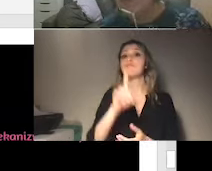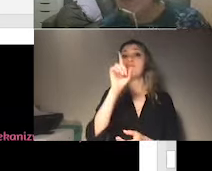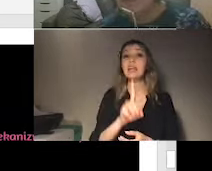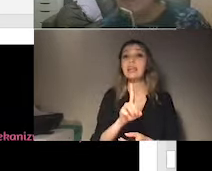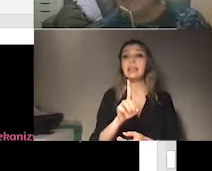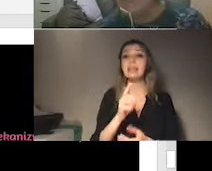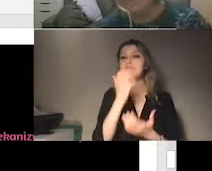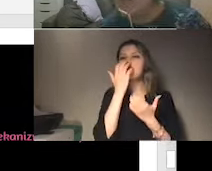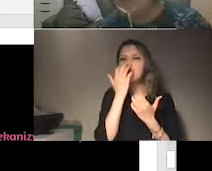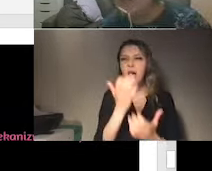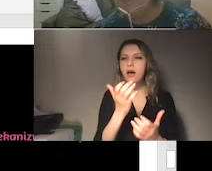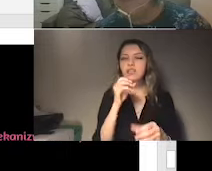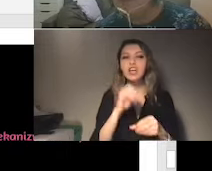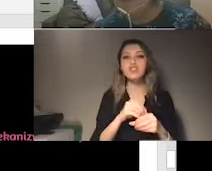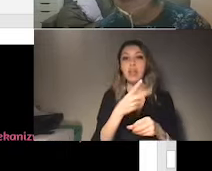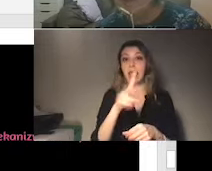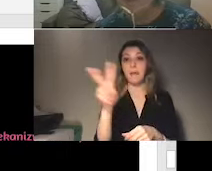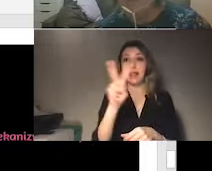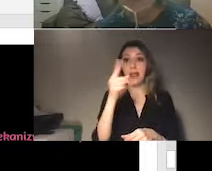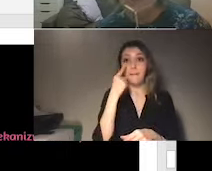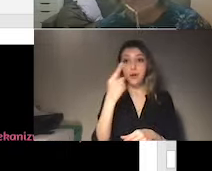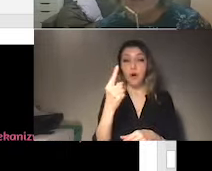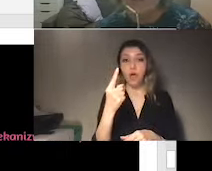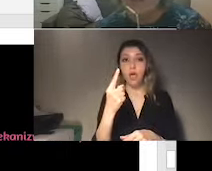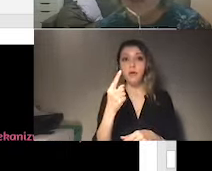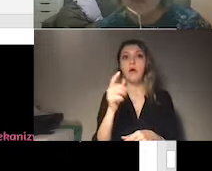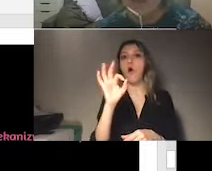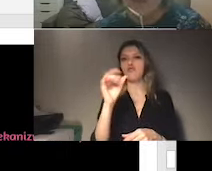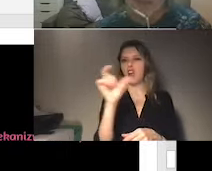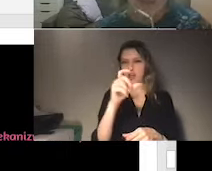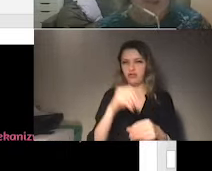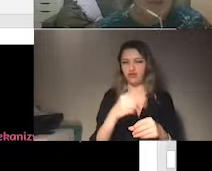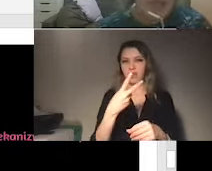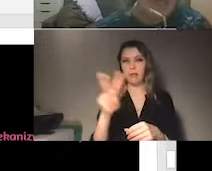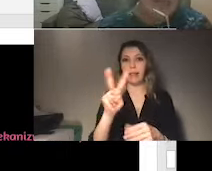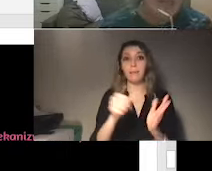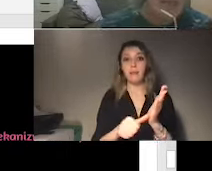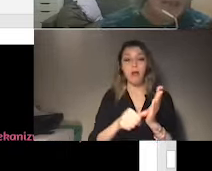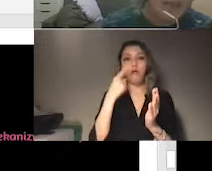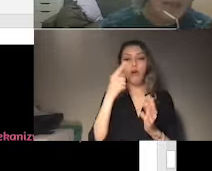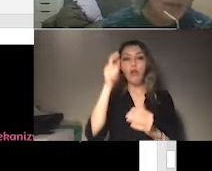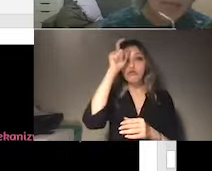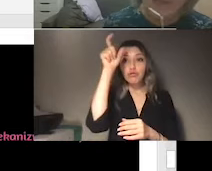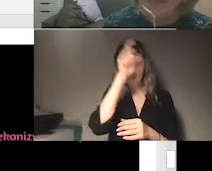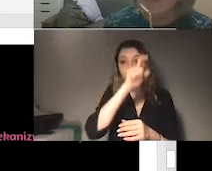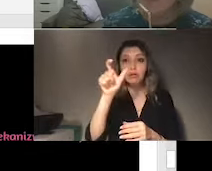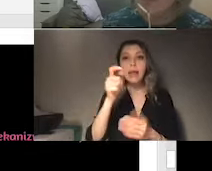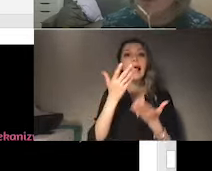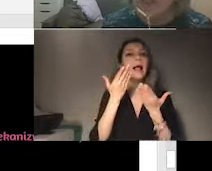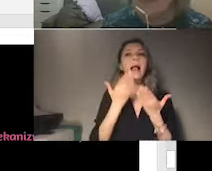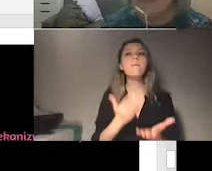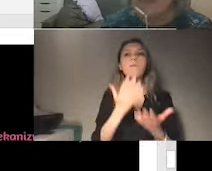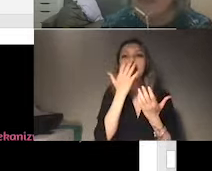bu tavsiyeler. Yani 2020 yılında verilmiş olan, Ocak ayında verilmiş olan Türkiye'nin kabul ettiği